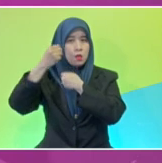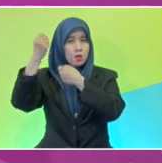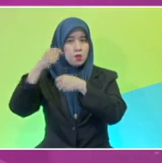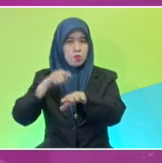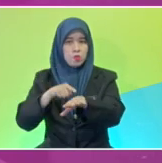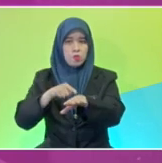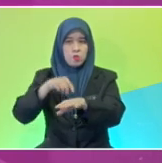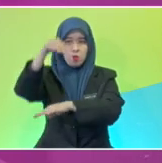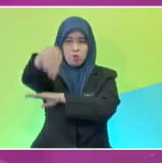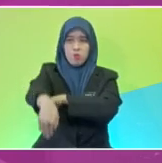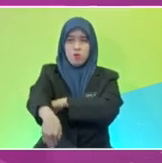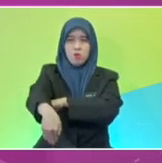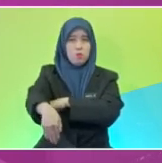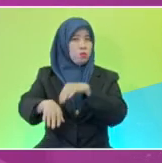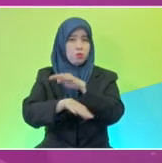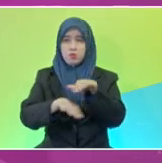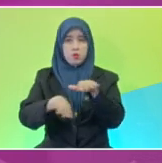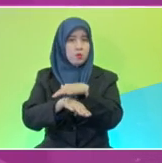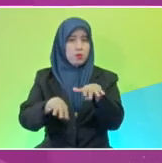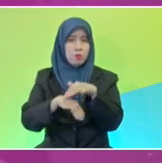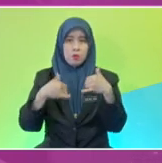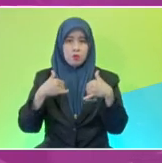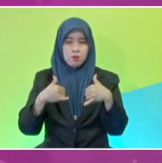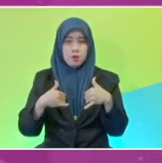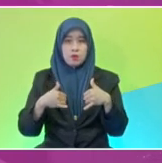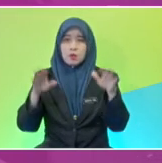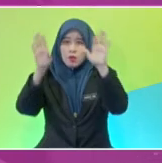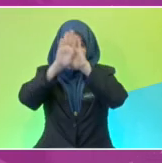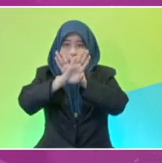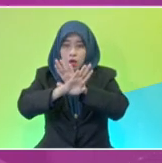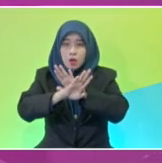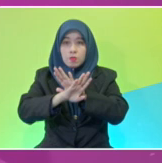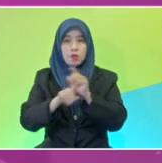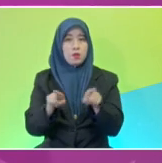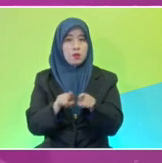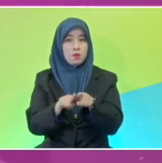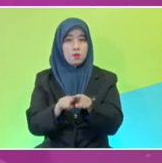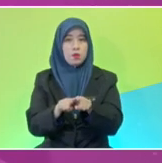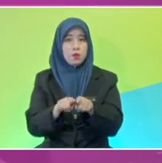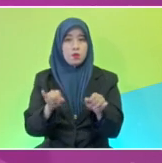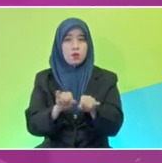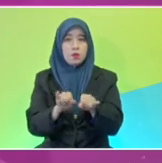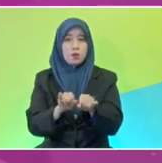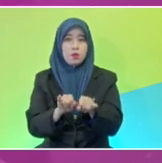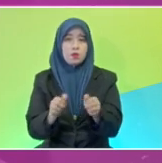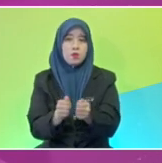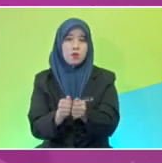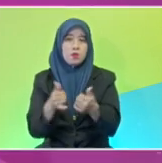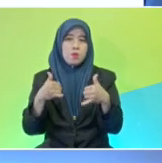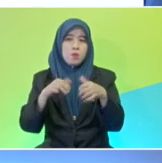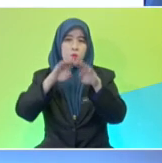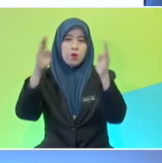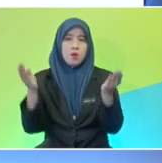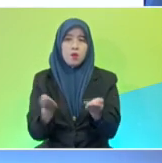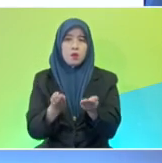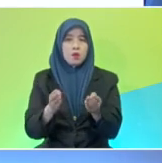cikgu. Gelap tak nampak, bahaya. Betul. Sama juga macam main bola akmal. Kita tak nampak bola tu